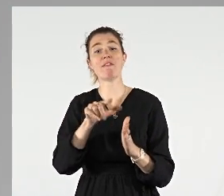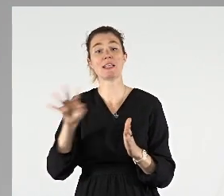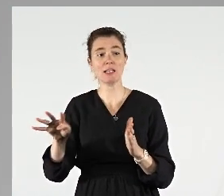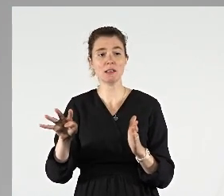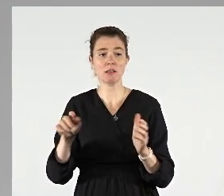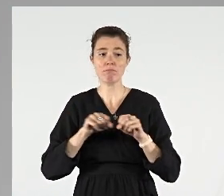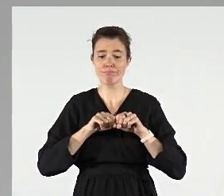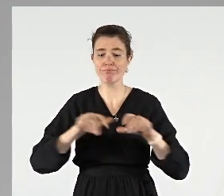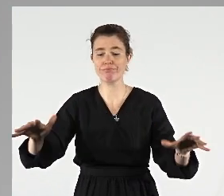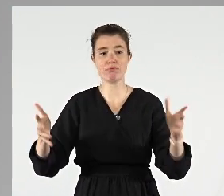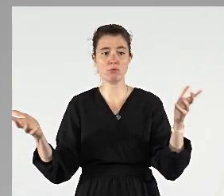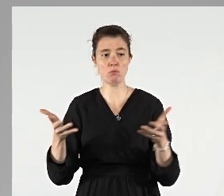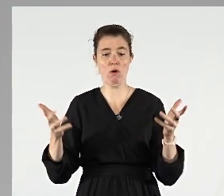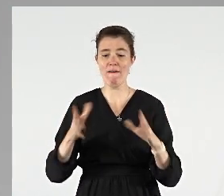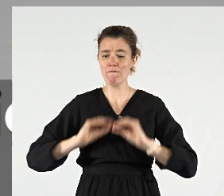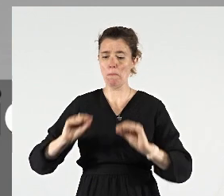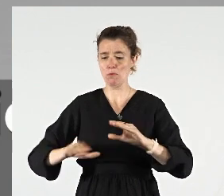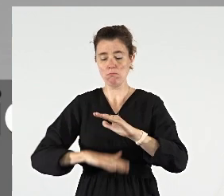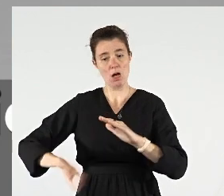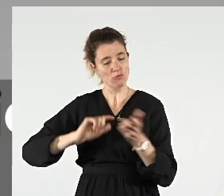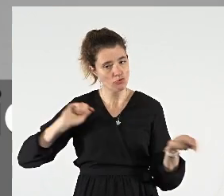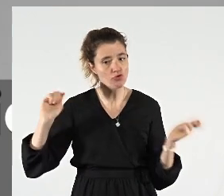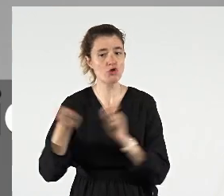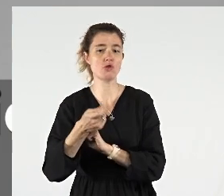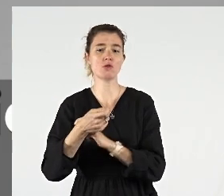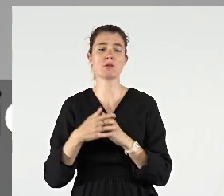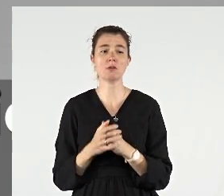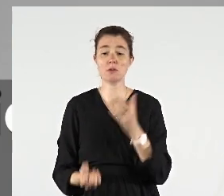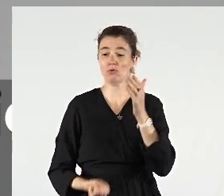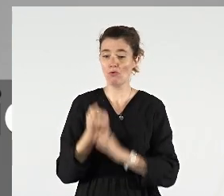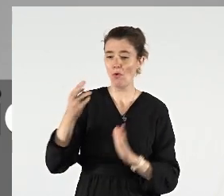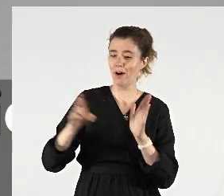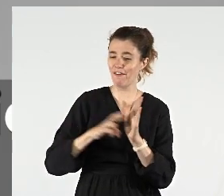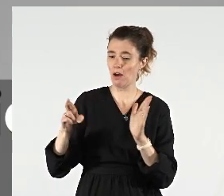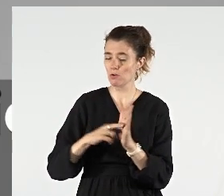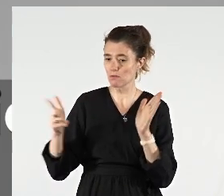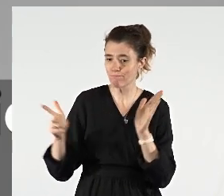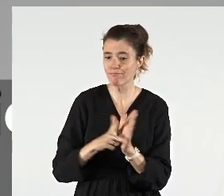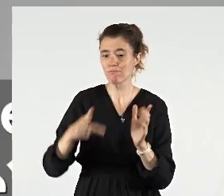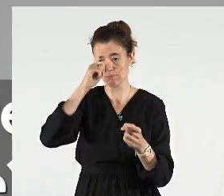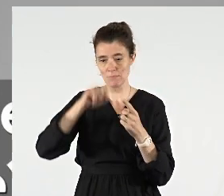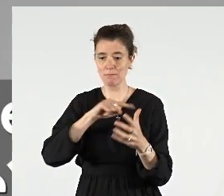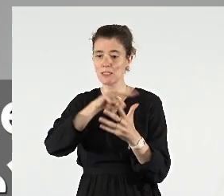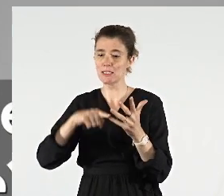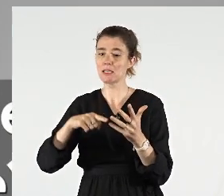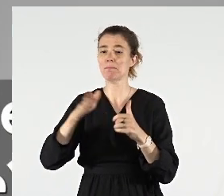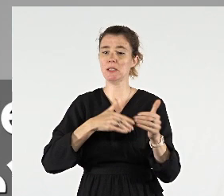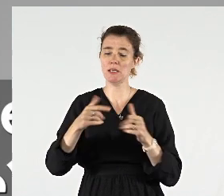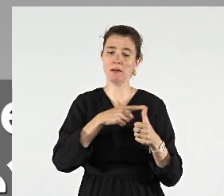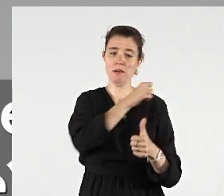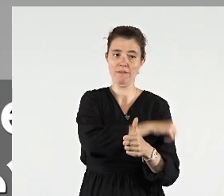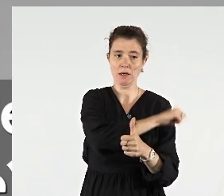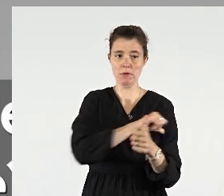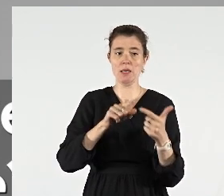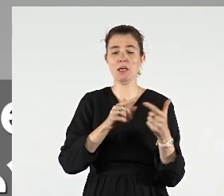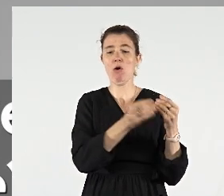déployées une réingénierie des formations initiales avec l'adoption de nouveaux référentiels concernant 5 professions: infirmiers, puériculteurs,